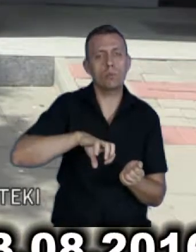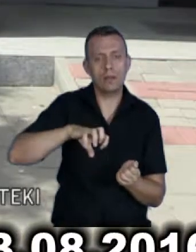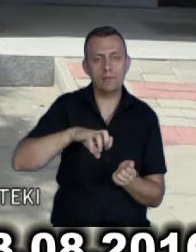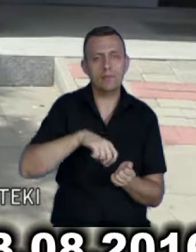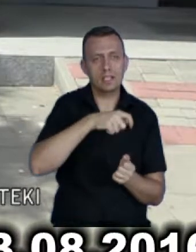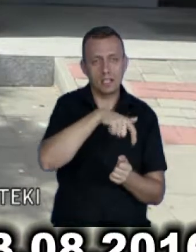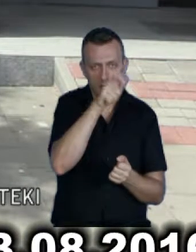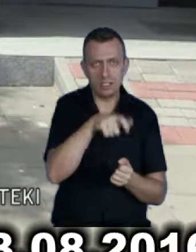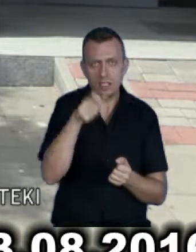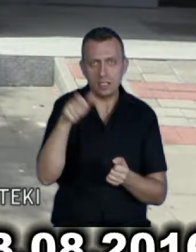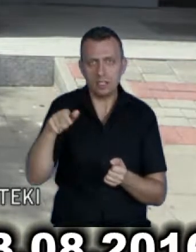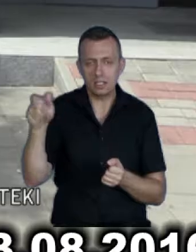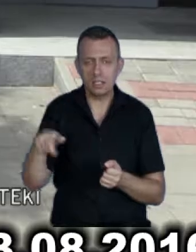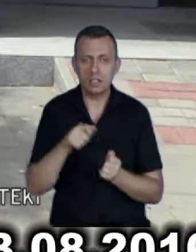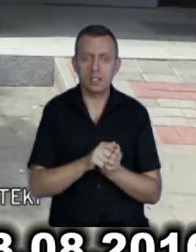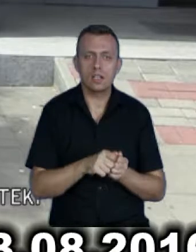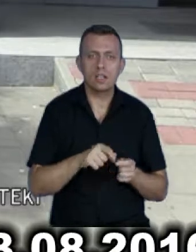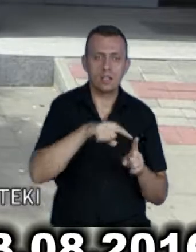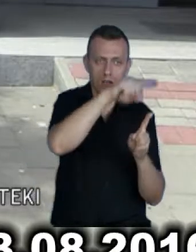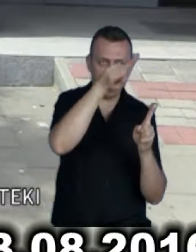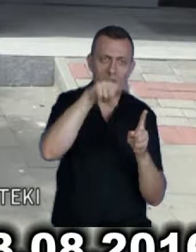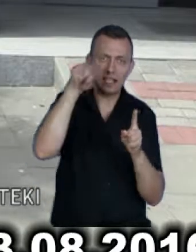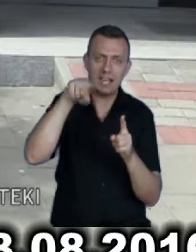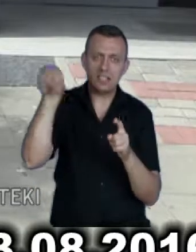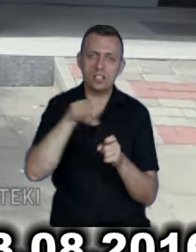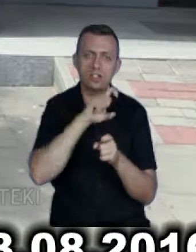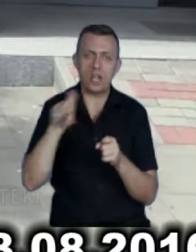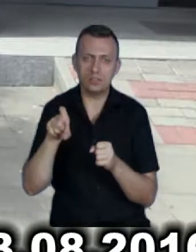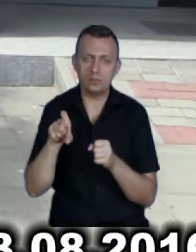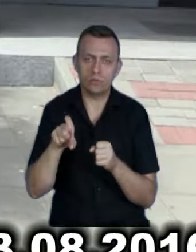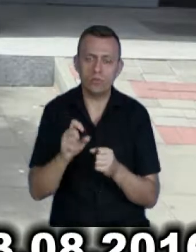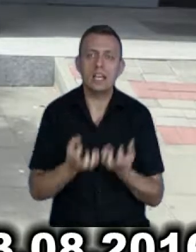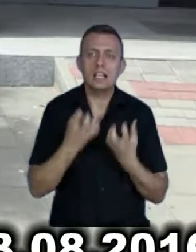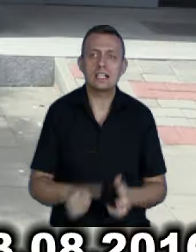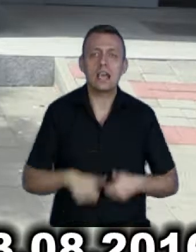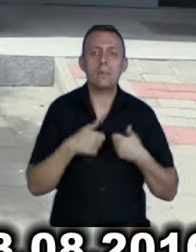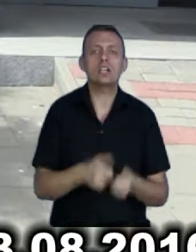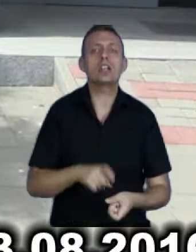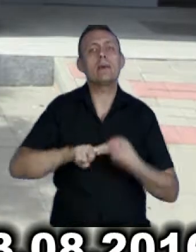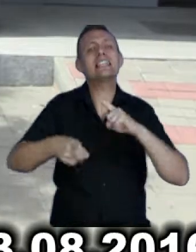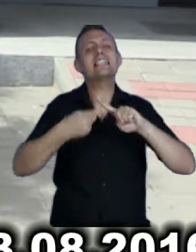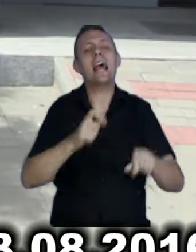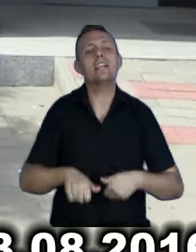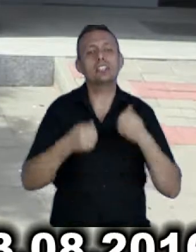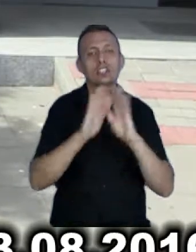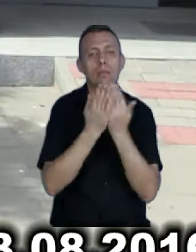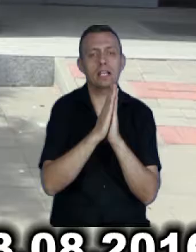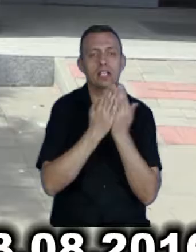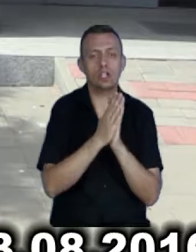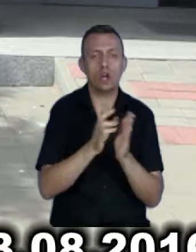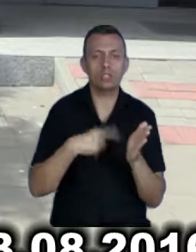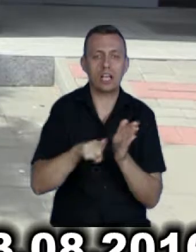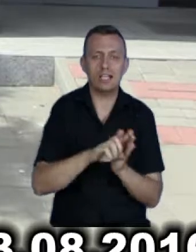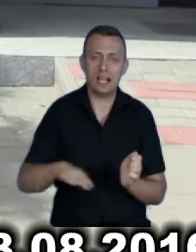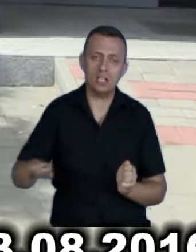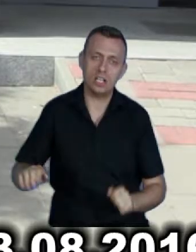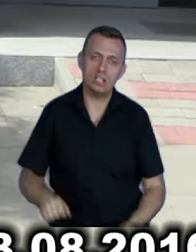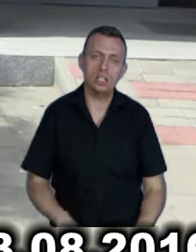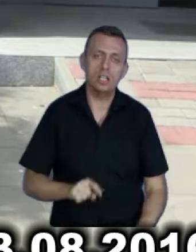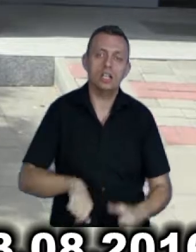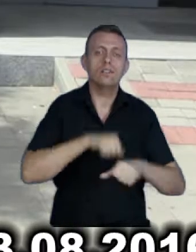wakacyjnym, otwiera się na dzieci. Aktualnie trwa trzeci turnus zajęć w bibliotece. Jakie atrakcje czekają na dzieci,